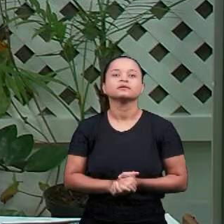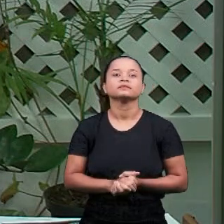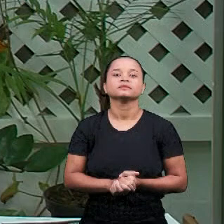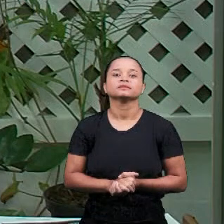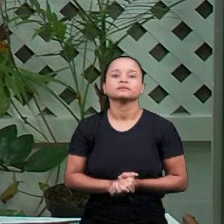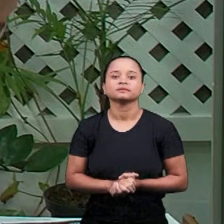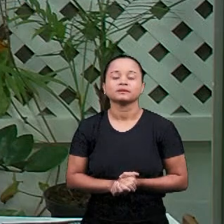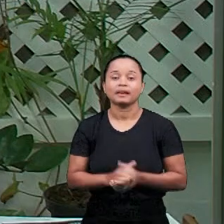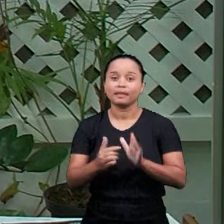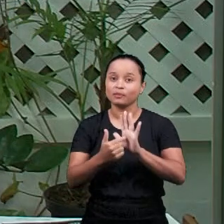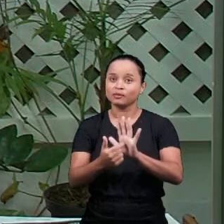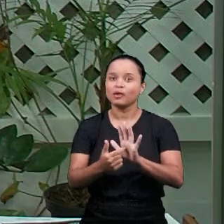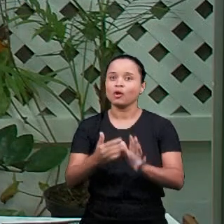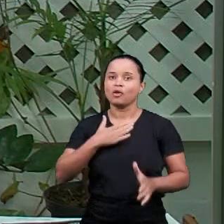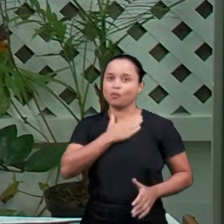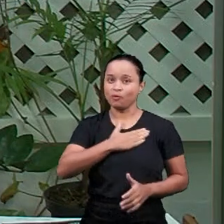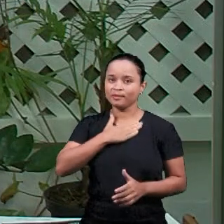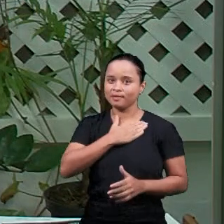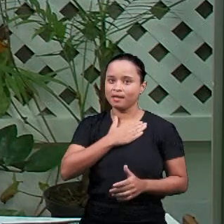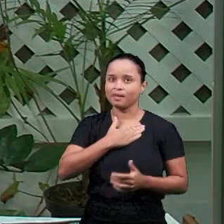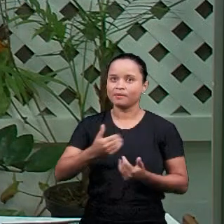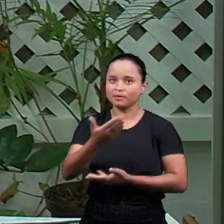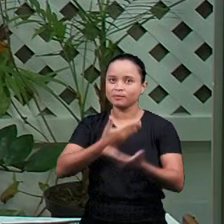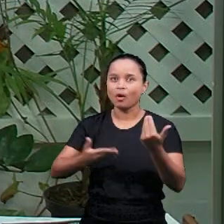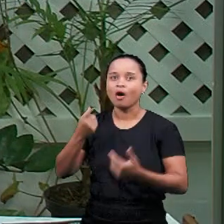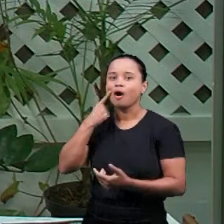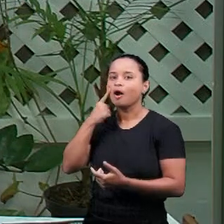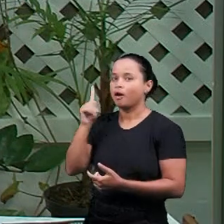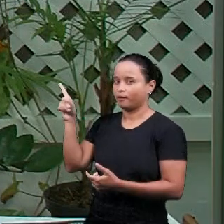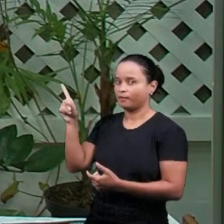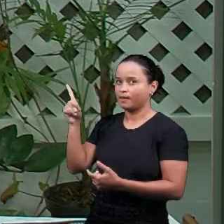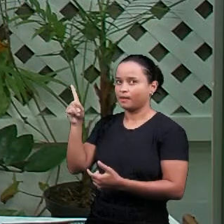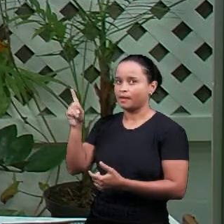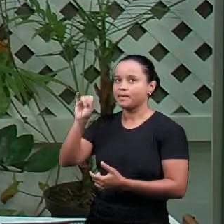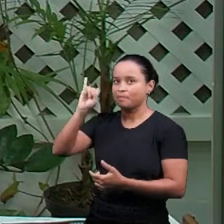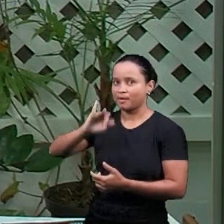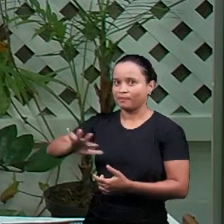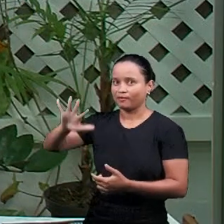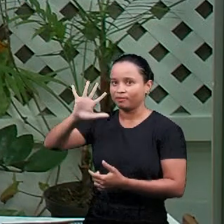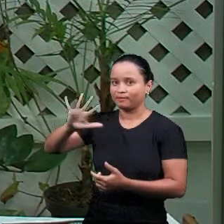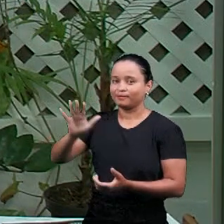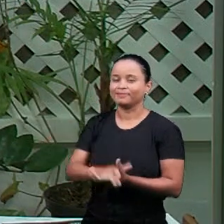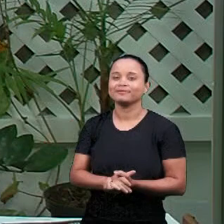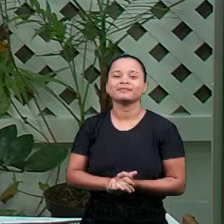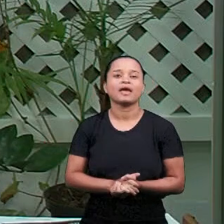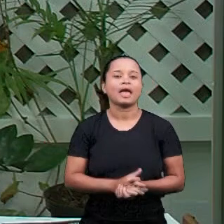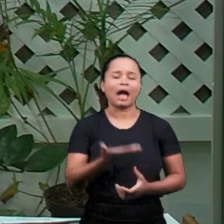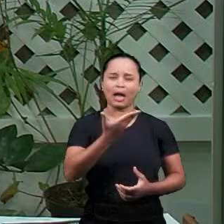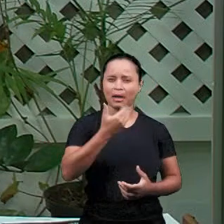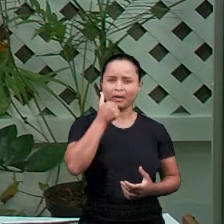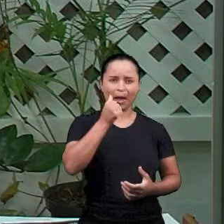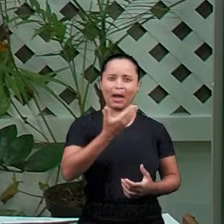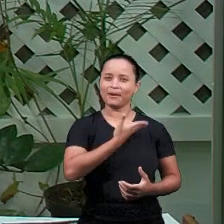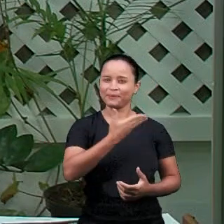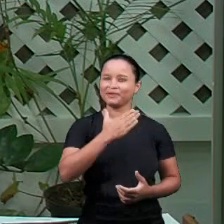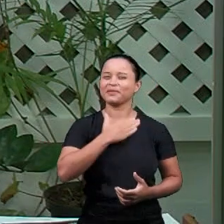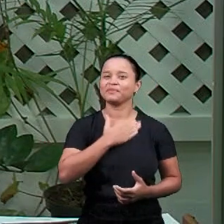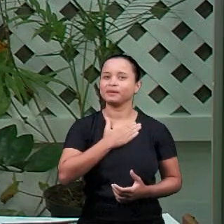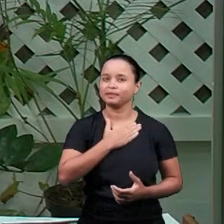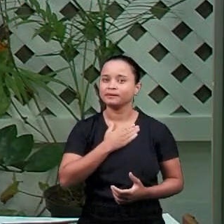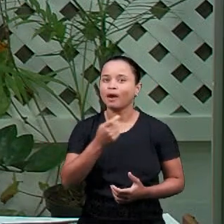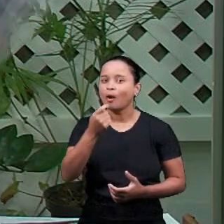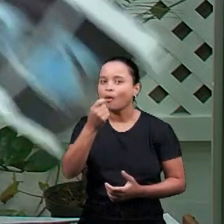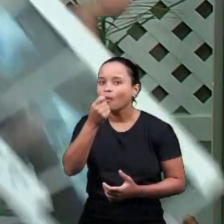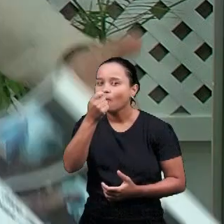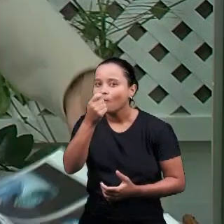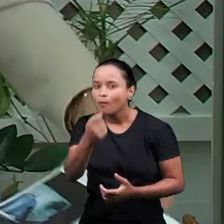beaucoup aimé la participation de Kézia. Voici Kézia, cette figure ici, nordestine, mon ami. Est presque